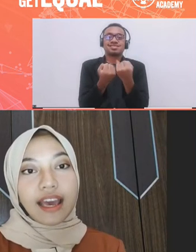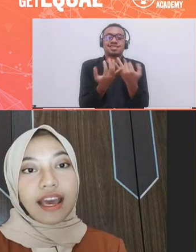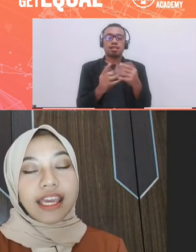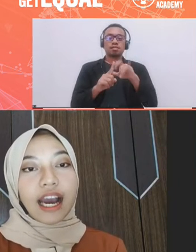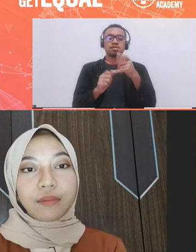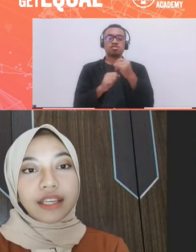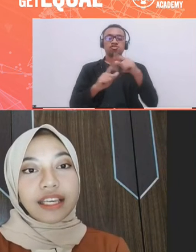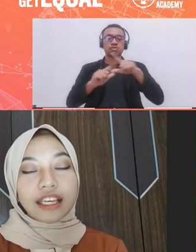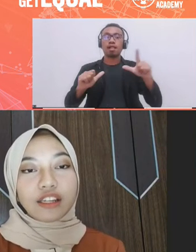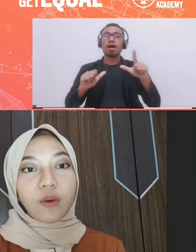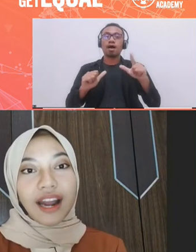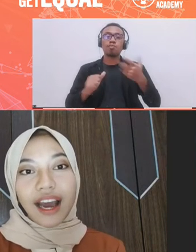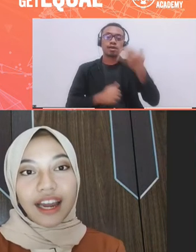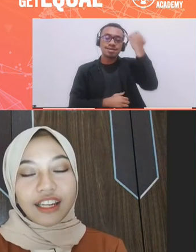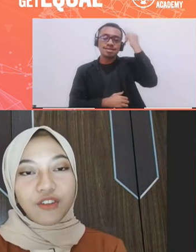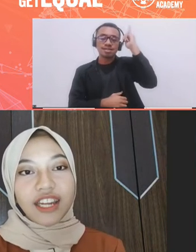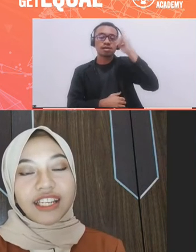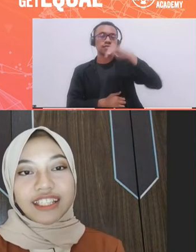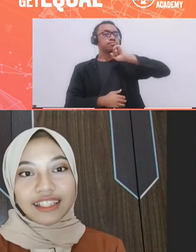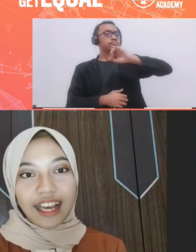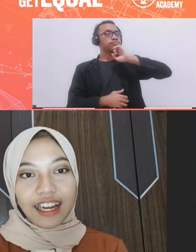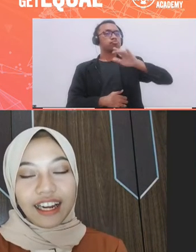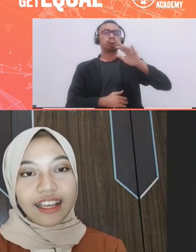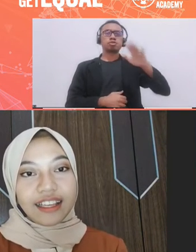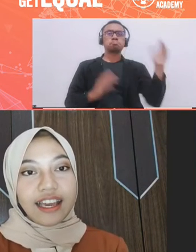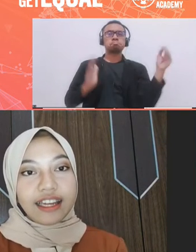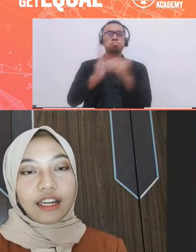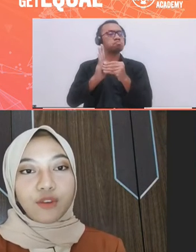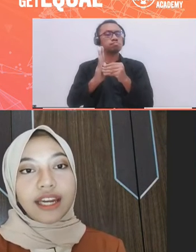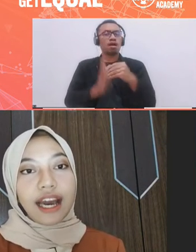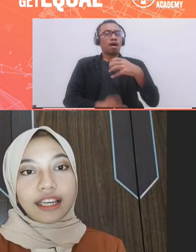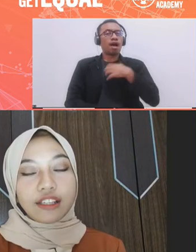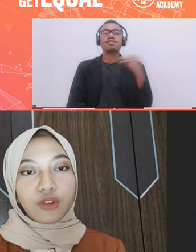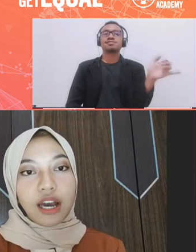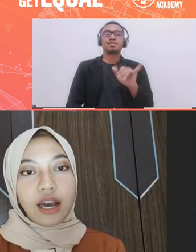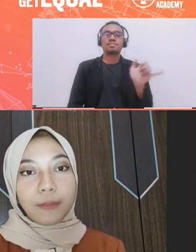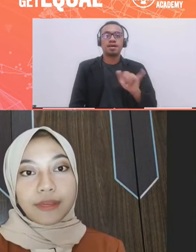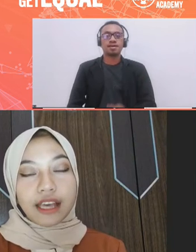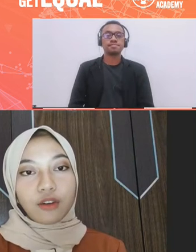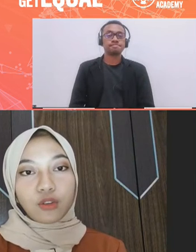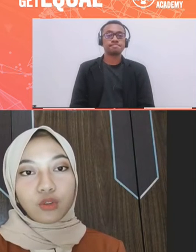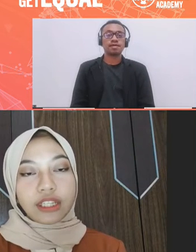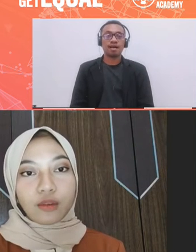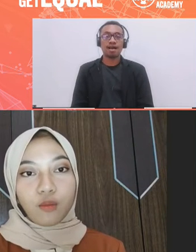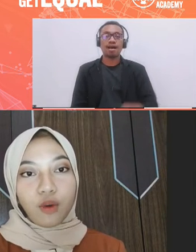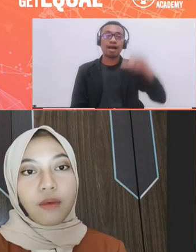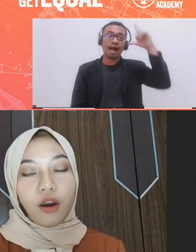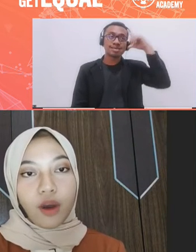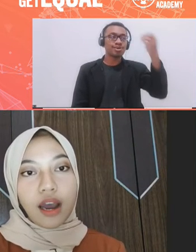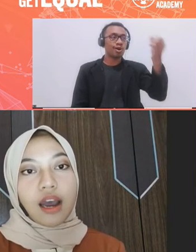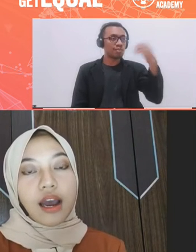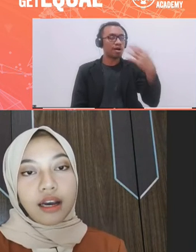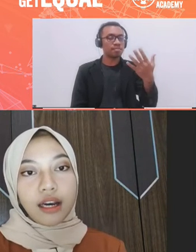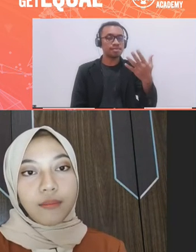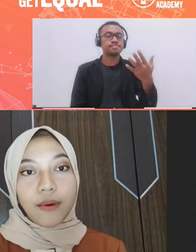gagasan yang kami ingin suarakan di dunia digital. Dan kemudian Kak Angki juga berpesan untuk kita semua